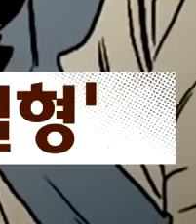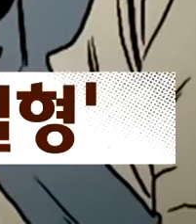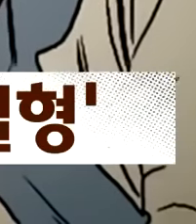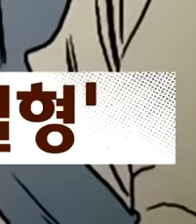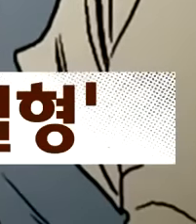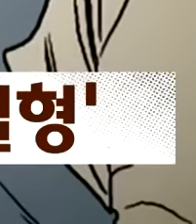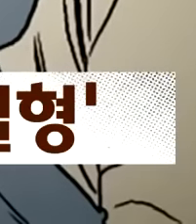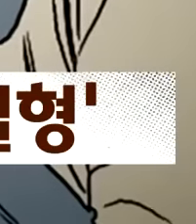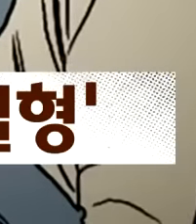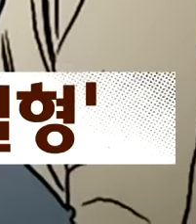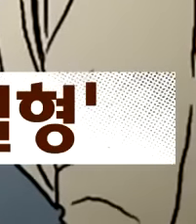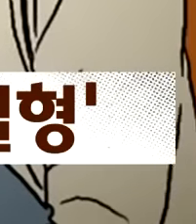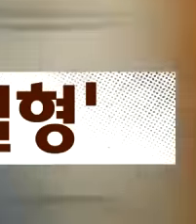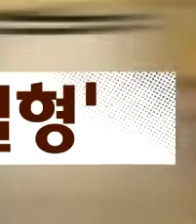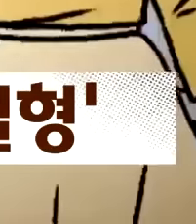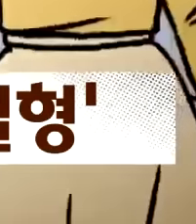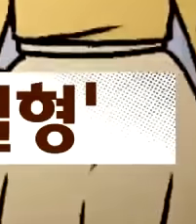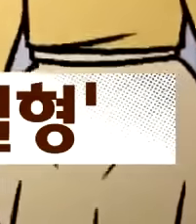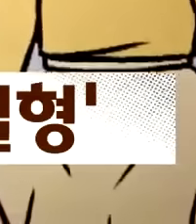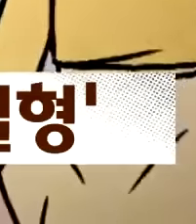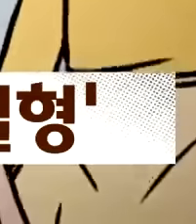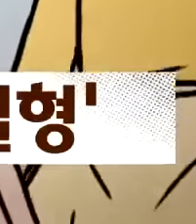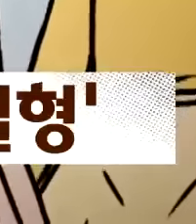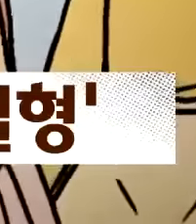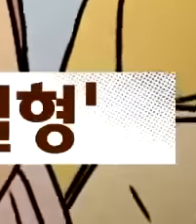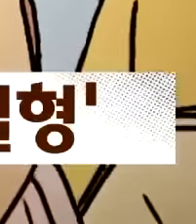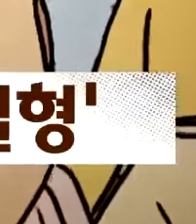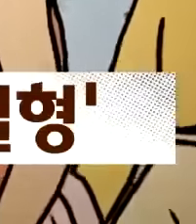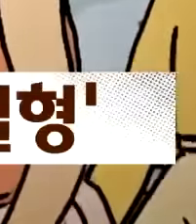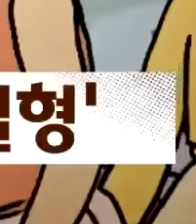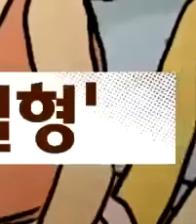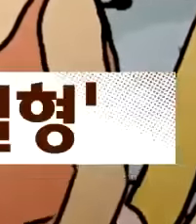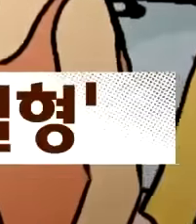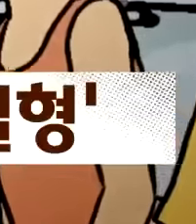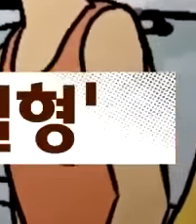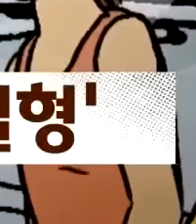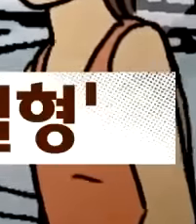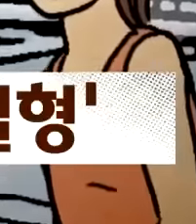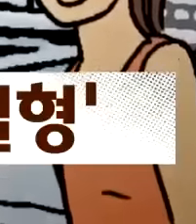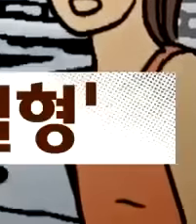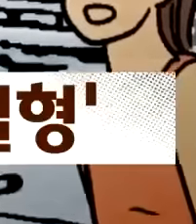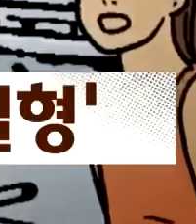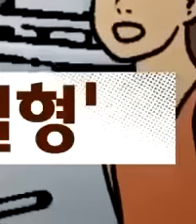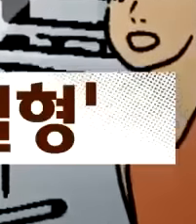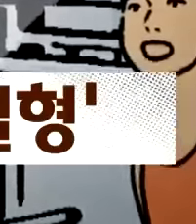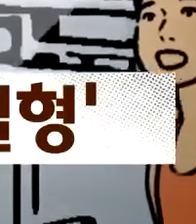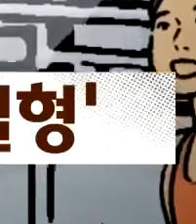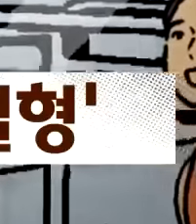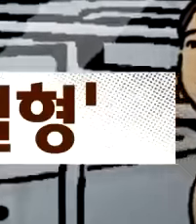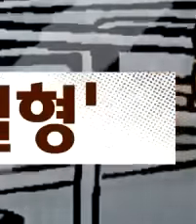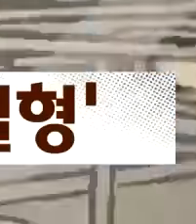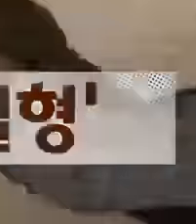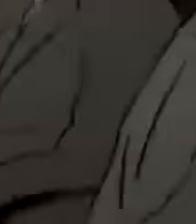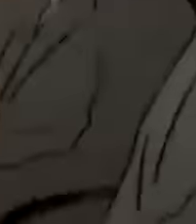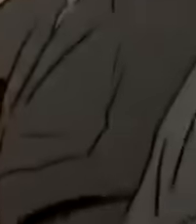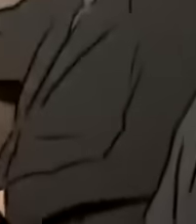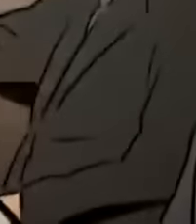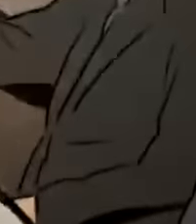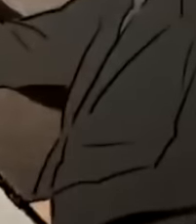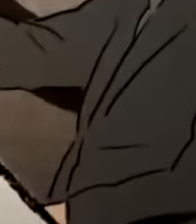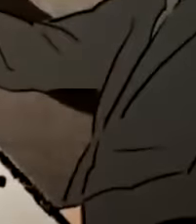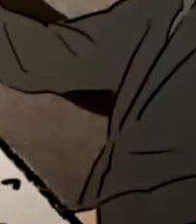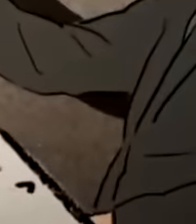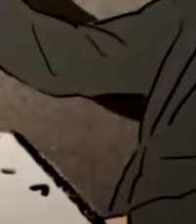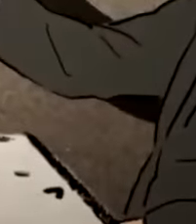선고받았습니다 학벌 직업 재산까지 모두 속였는데 결혼 당시 부모와 하객도 아르바이트생을 고용해 결혼식을 올린